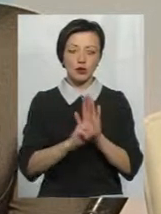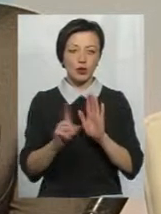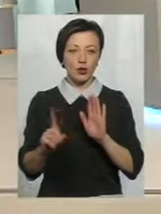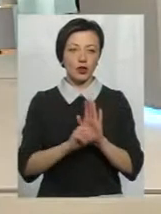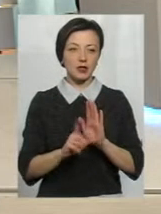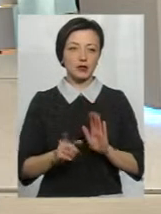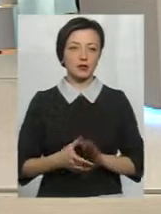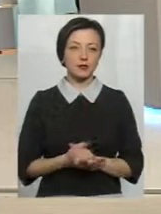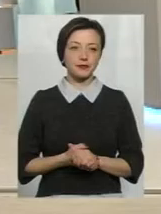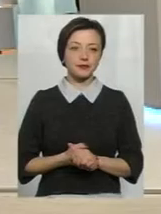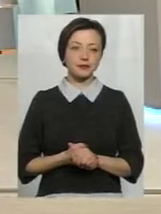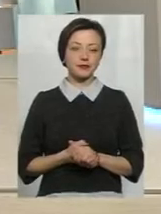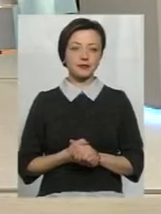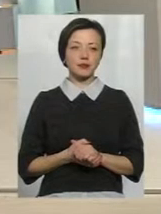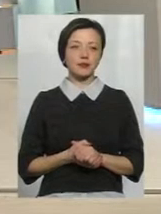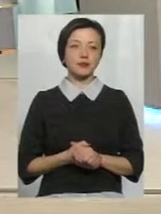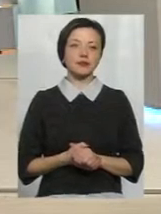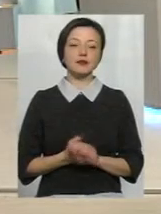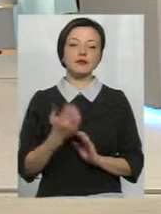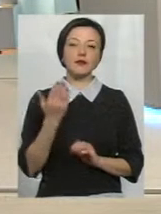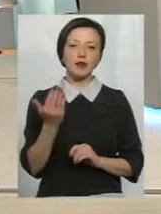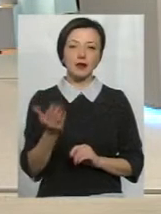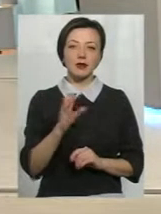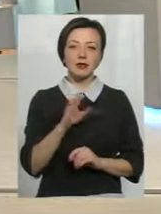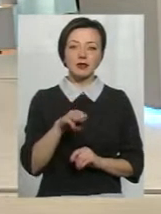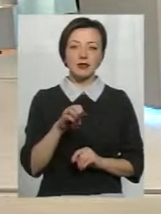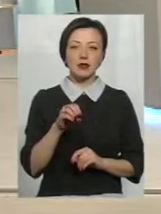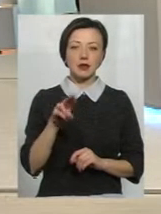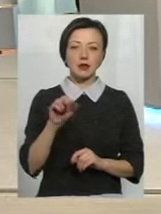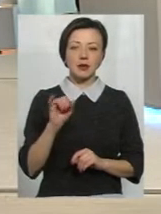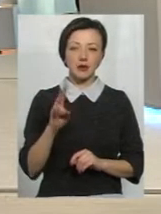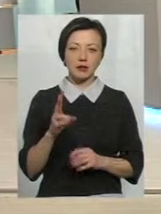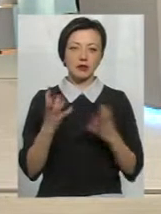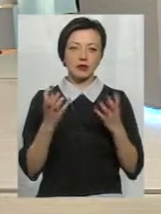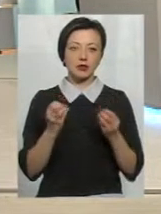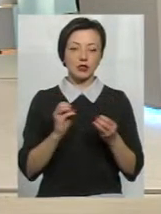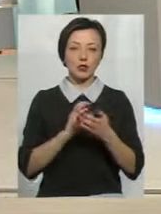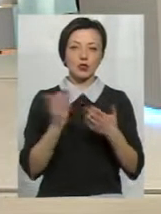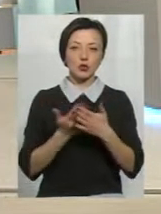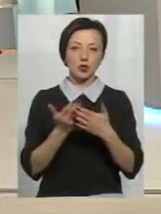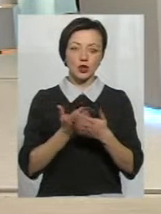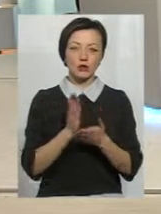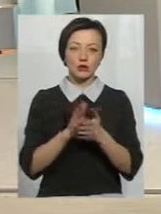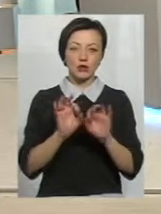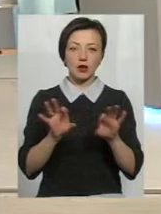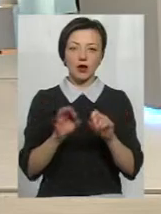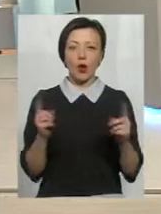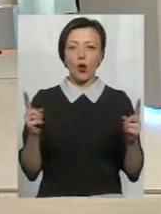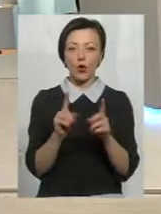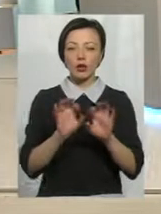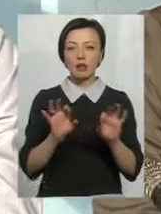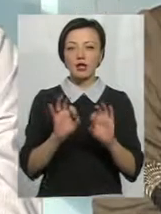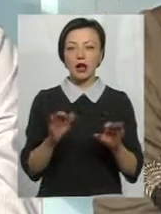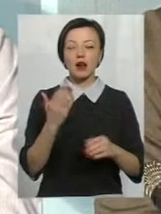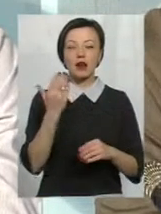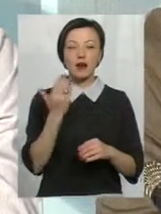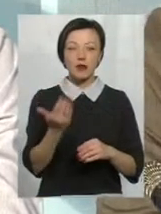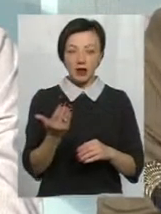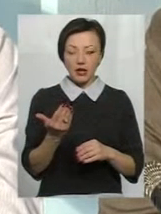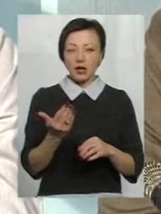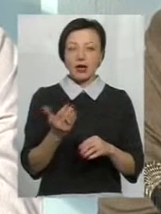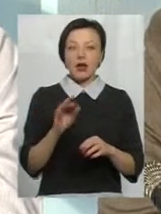Дякую, Альона. Буквально пару слів даю вам, пане Степане, бо в нас є все, що сюжет хоче. Добре, короткий коментар. От ви нам навели